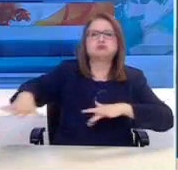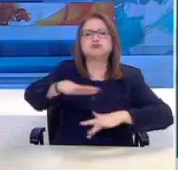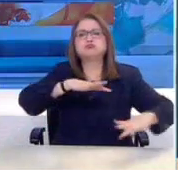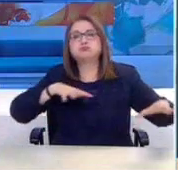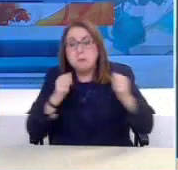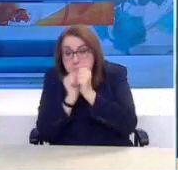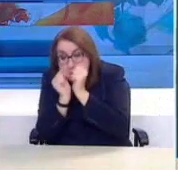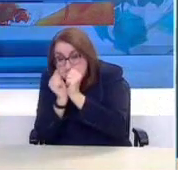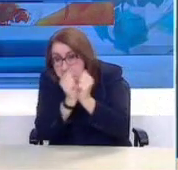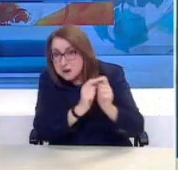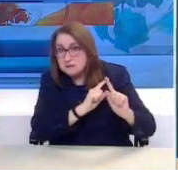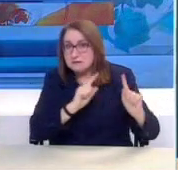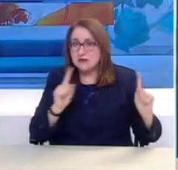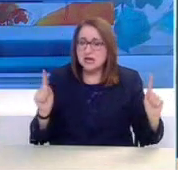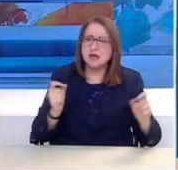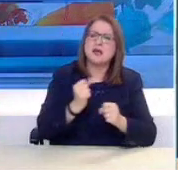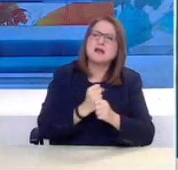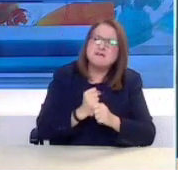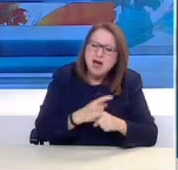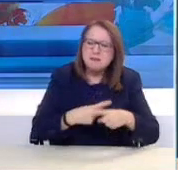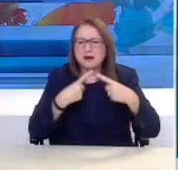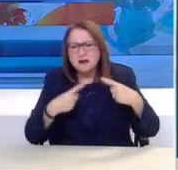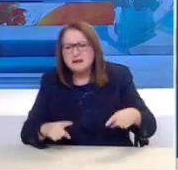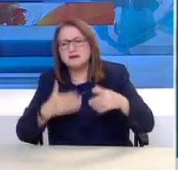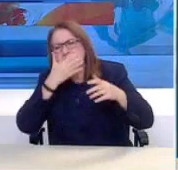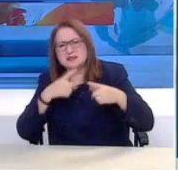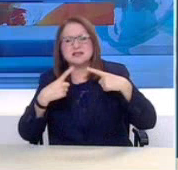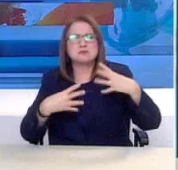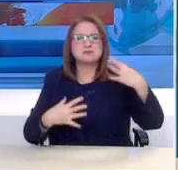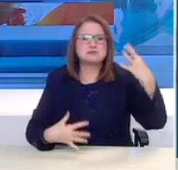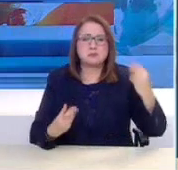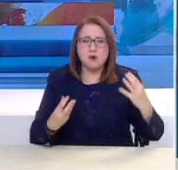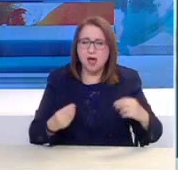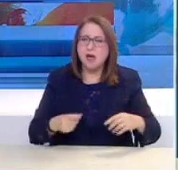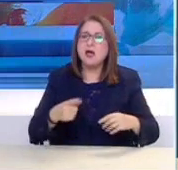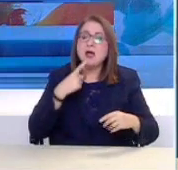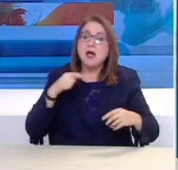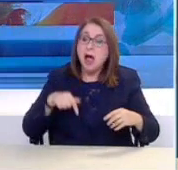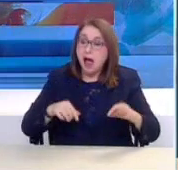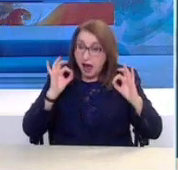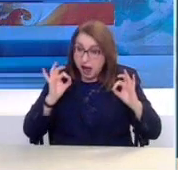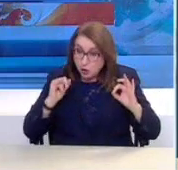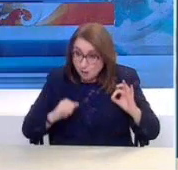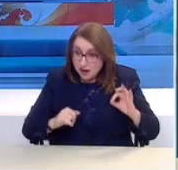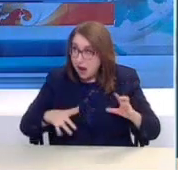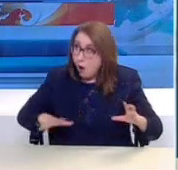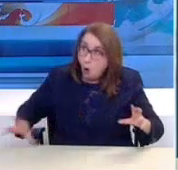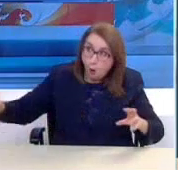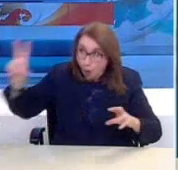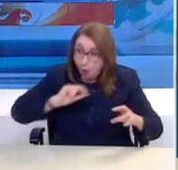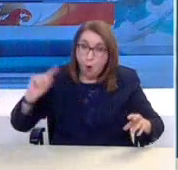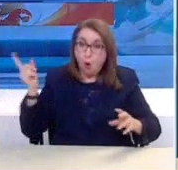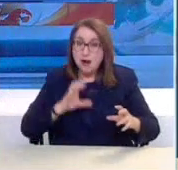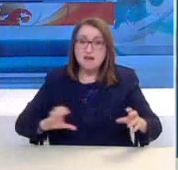σταδιακής άρσης των μέτρων αιωρούνται. Παρόλο που δεν υπάρχει ενιαία προσέγγιση, μια συντονισμένη προσπάθεια είναι θέμα κοινού ευρωπαϊκού ενδιαφέροντος